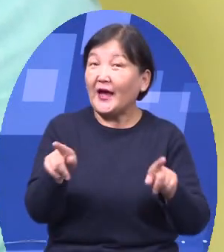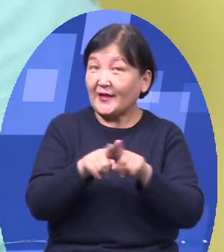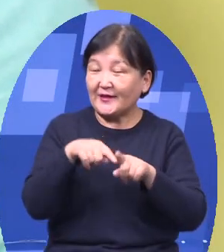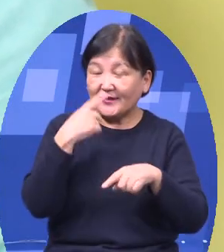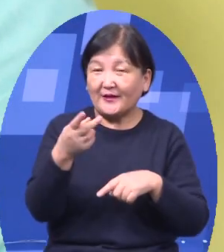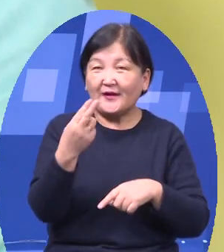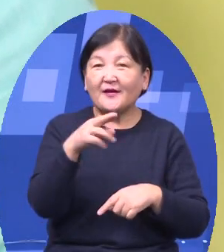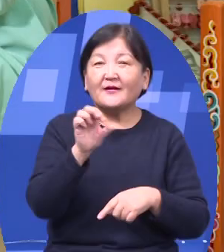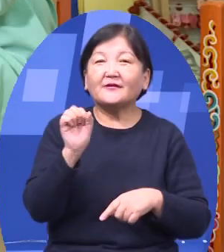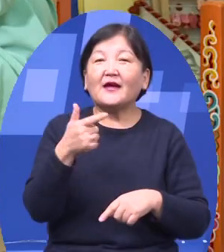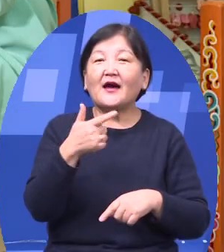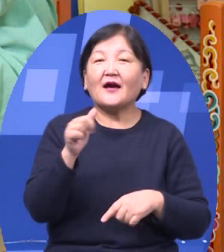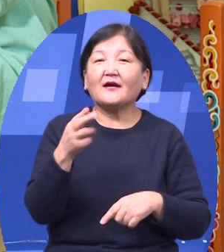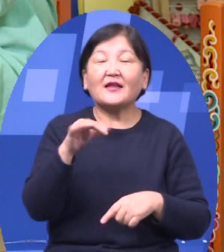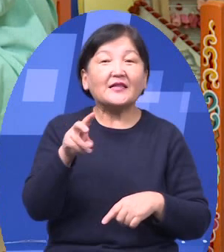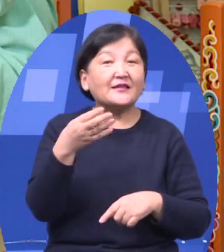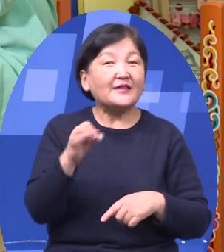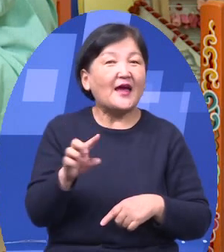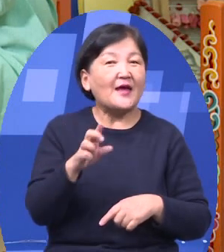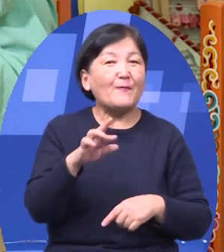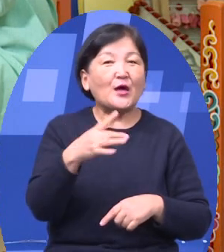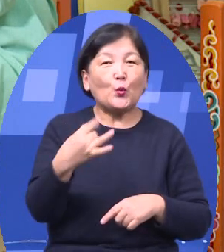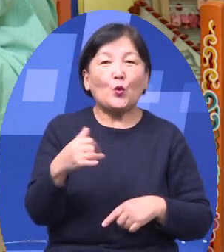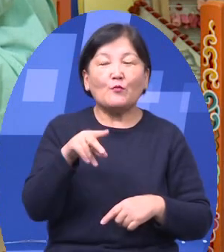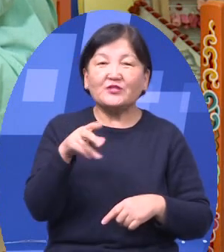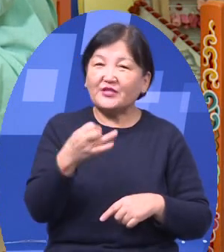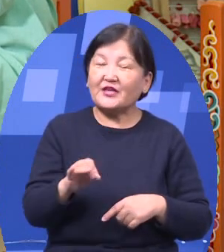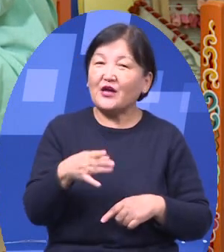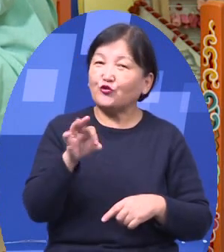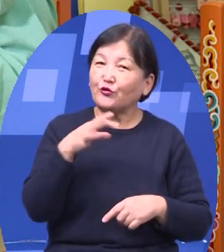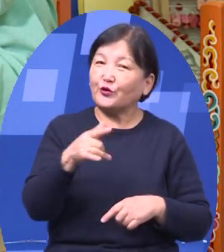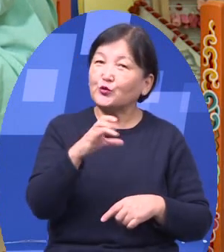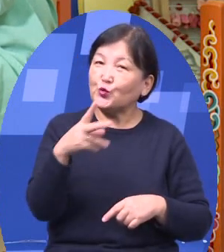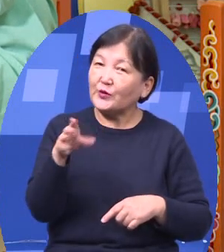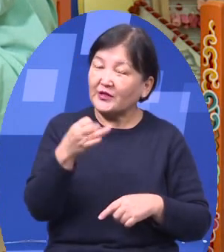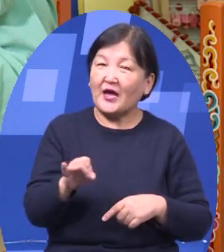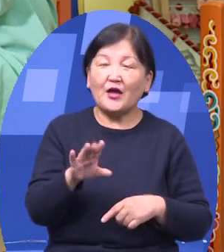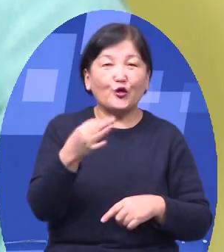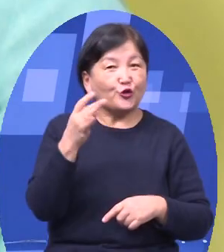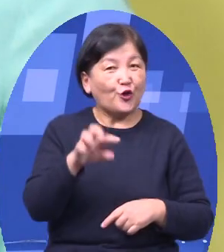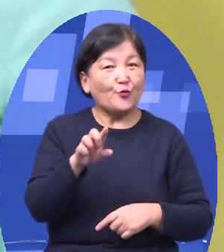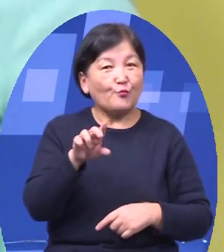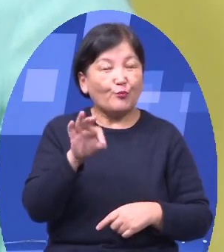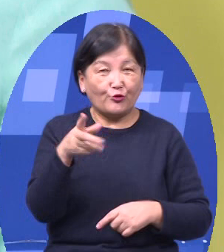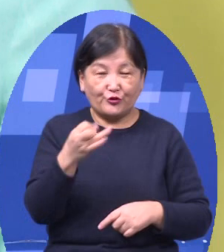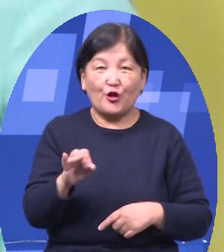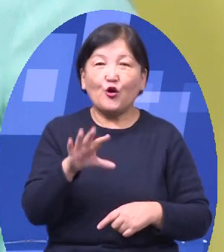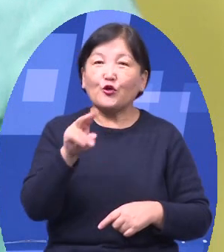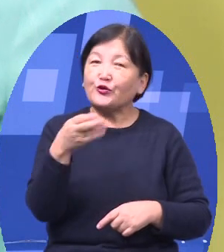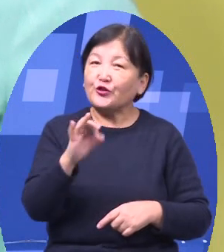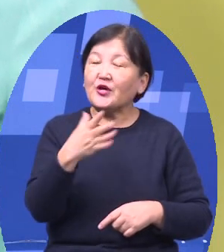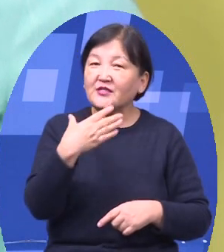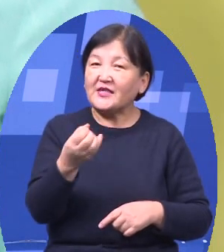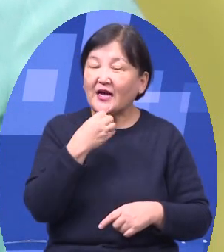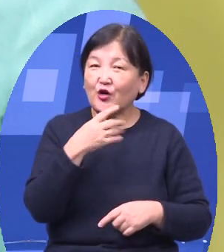Дааг далантай. Бэрүү булчинтай, төлөг сүултэй, торон бүхтэй, үнтэй сайхан